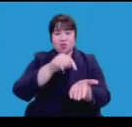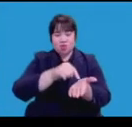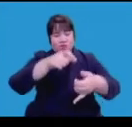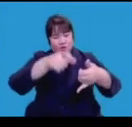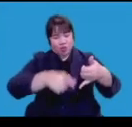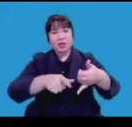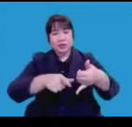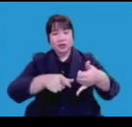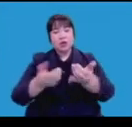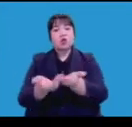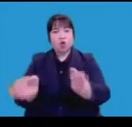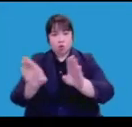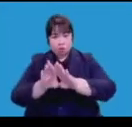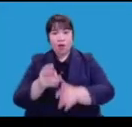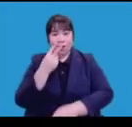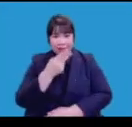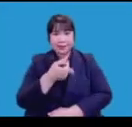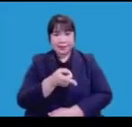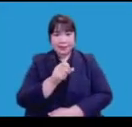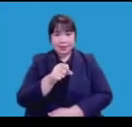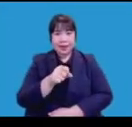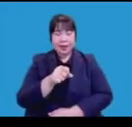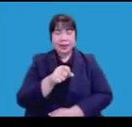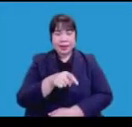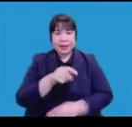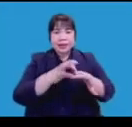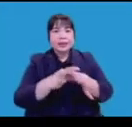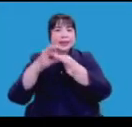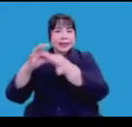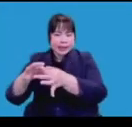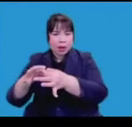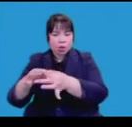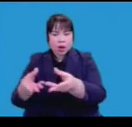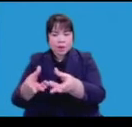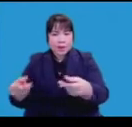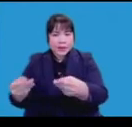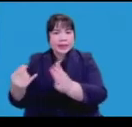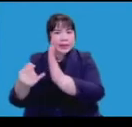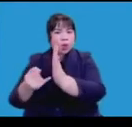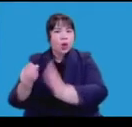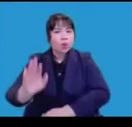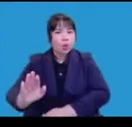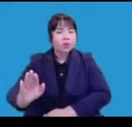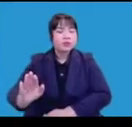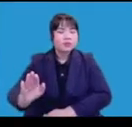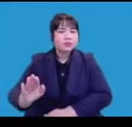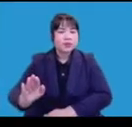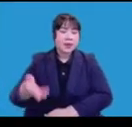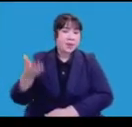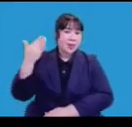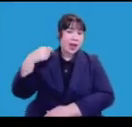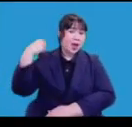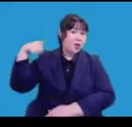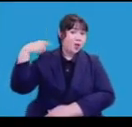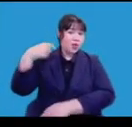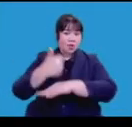ระดับคนนะครับระดับครัวเรือนนะครับอยู่ข้างล่างนะครับทีนี้ถ้าสามารถไปเชื่อมกับข้อมูลเชิงพื้นที่ได้นะครับเมื่อกี้ท่านผอ.มนทิ